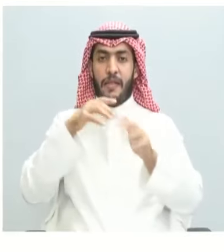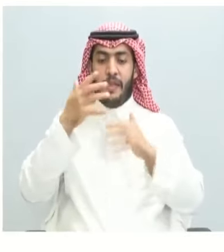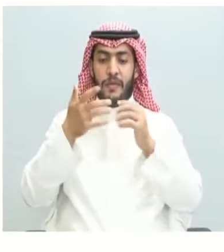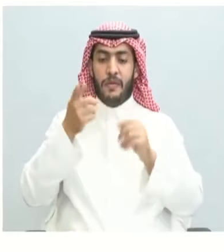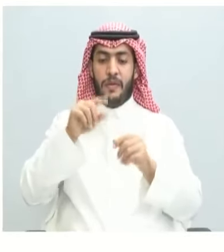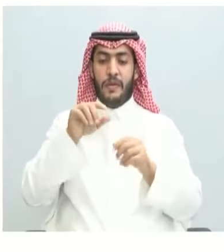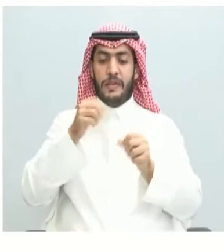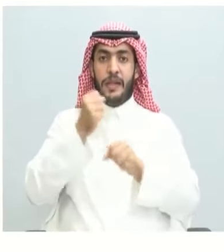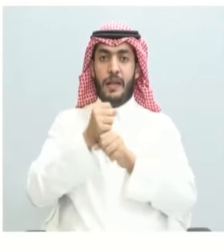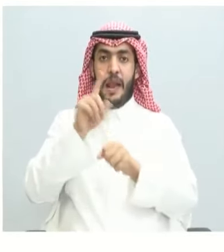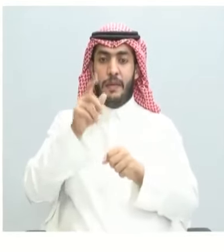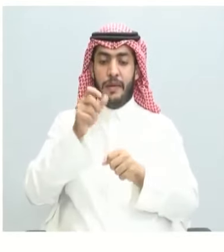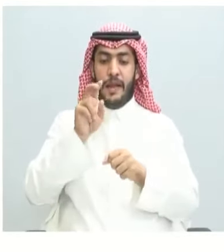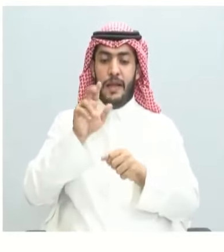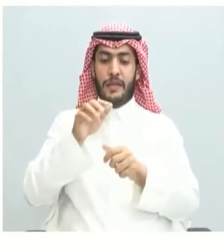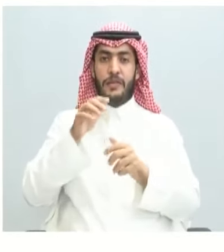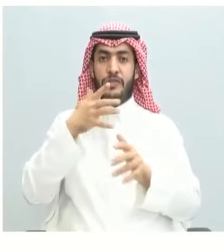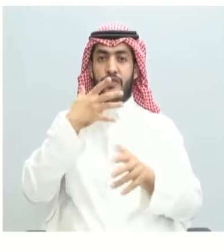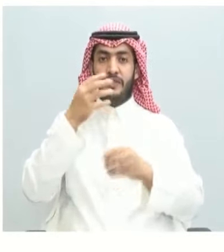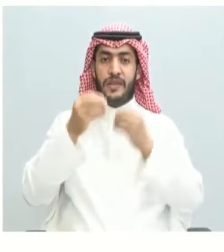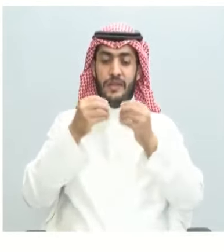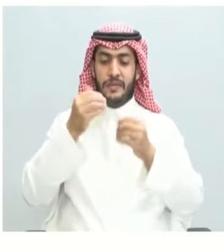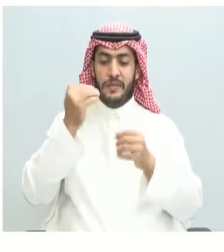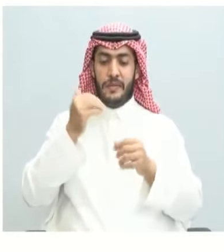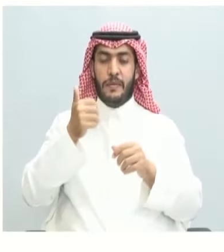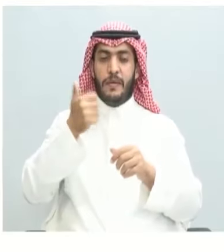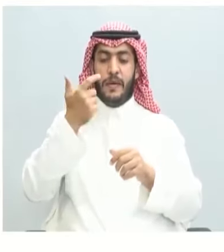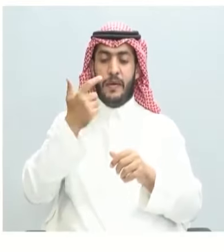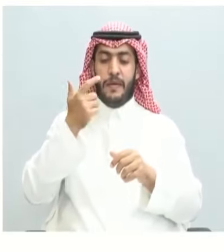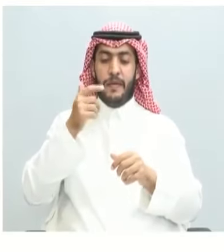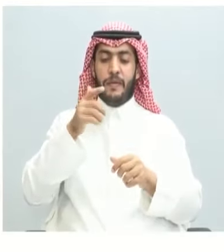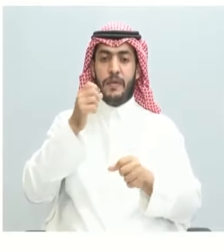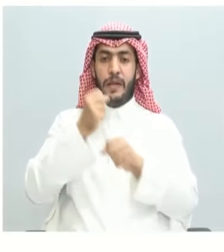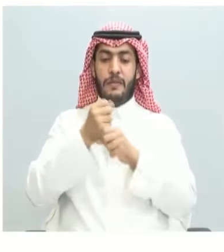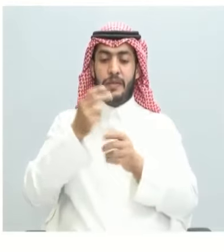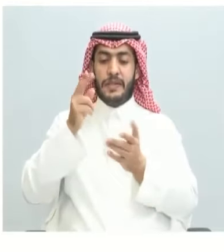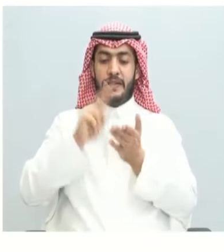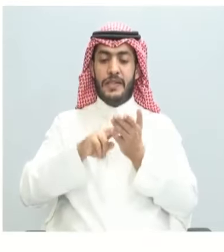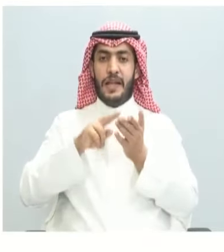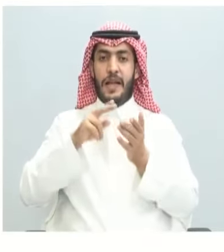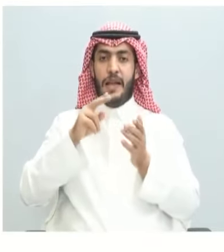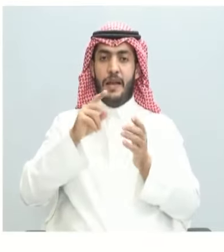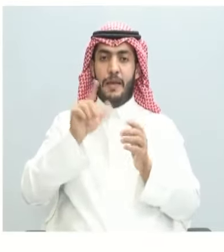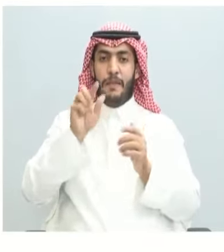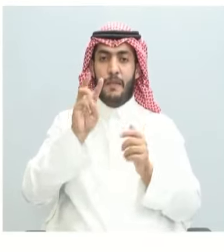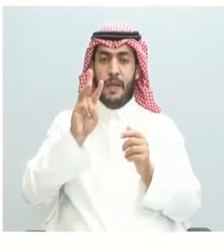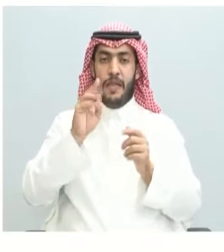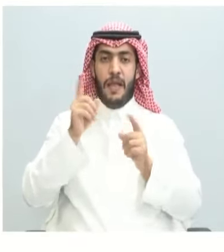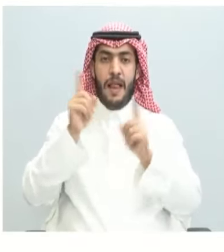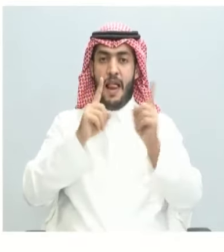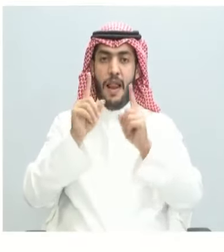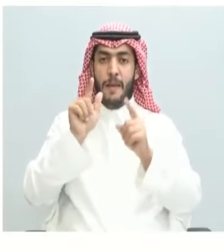الاستشعار للتحكم في حركه الكائنات واخيرا سنرى كيف نقوم باستخدام رسائل البث لانشاء حوار بين